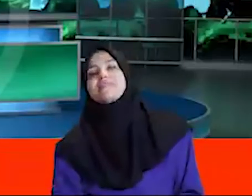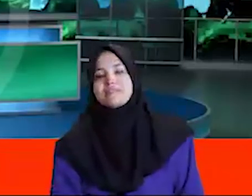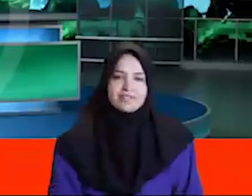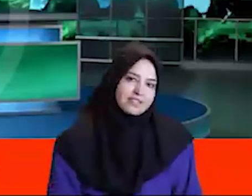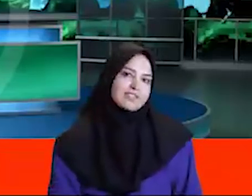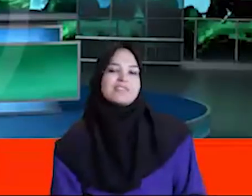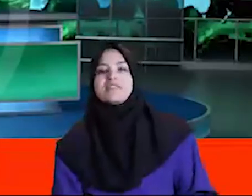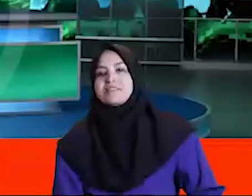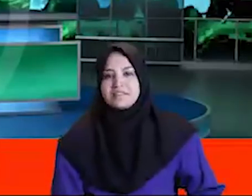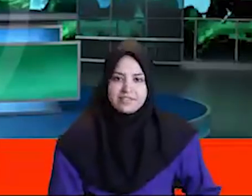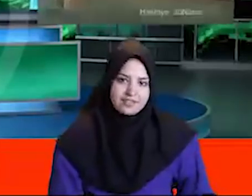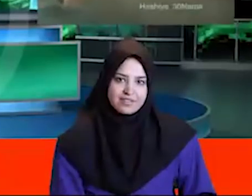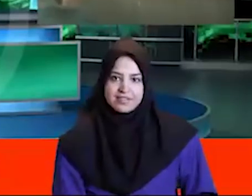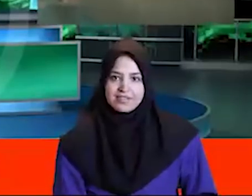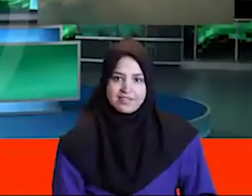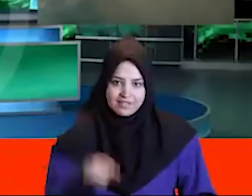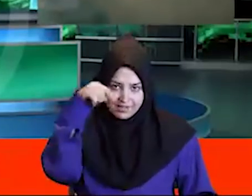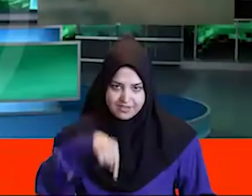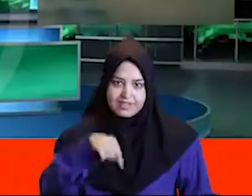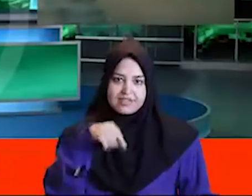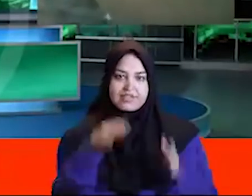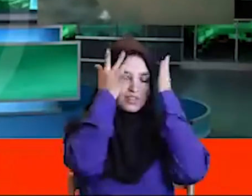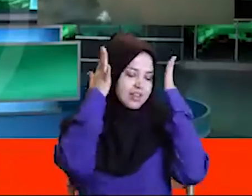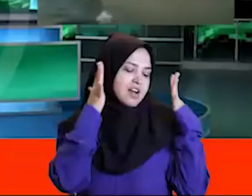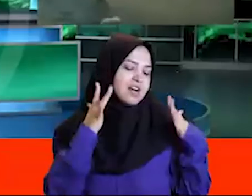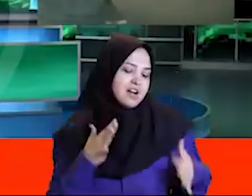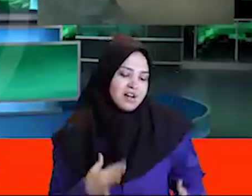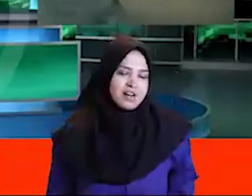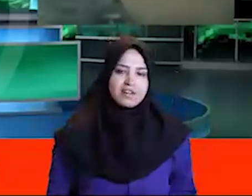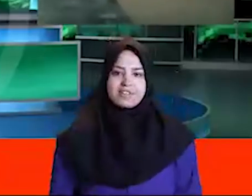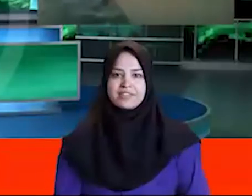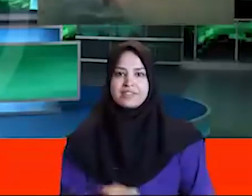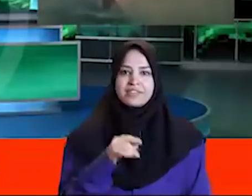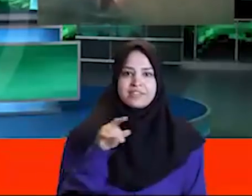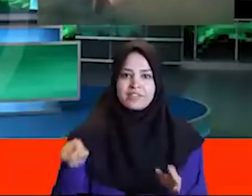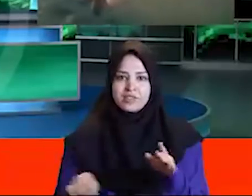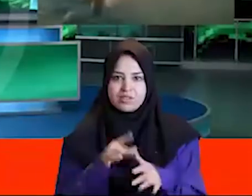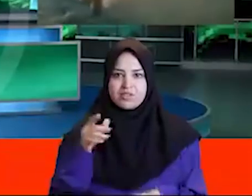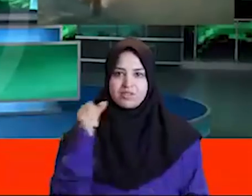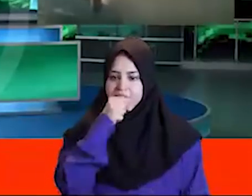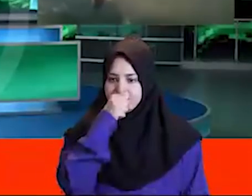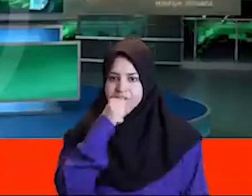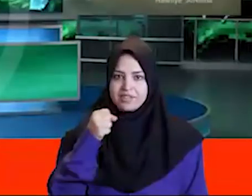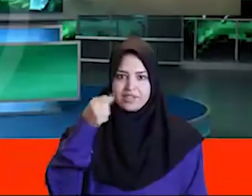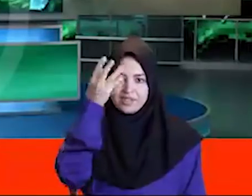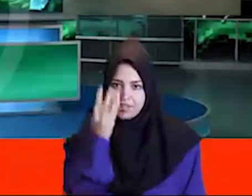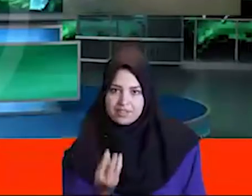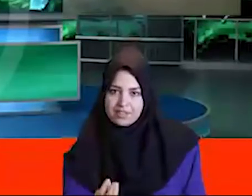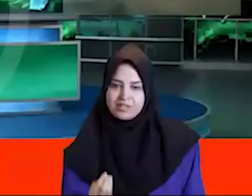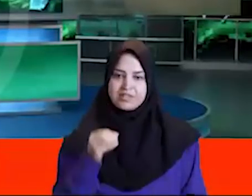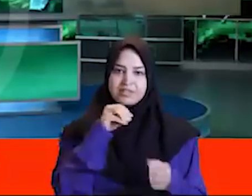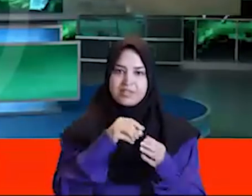عدم تحریک شدند. این صحنه آنچنان تحریک برانگیز بود که طبق گزارشات